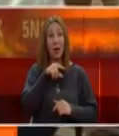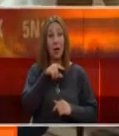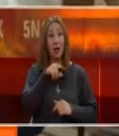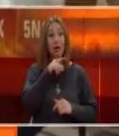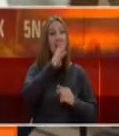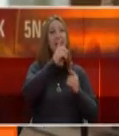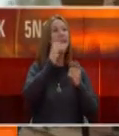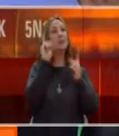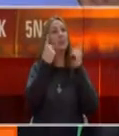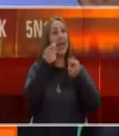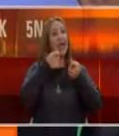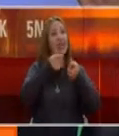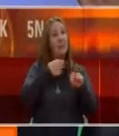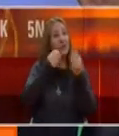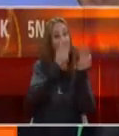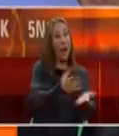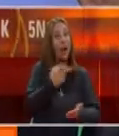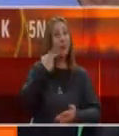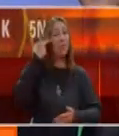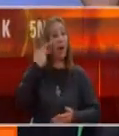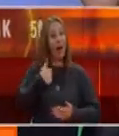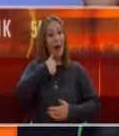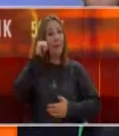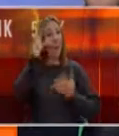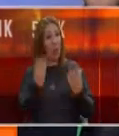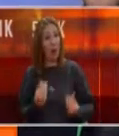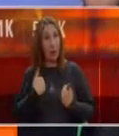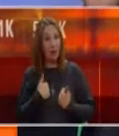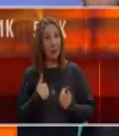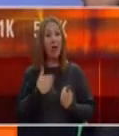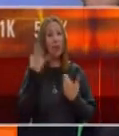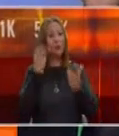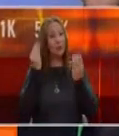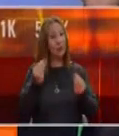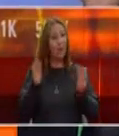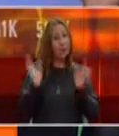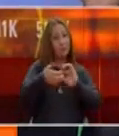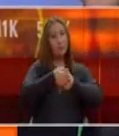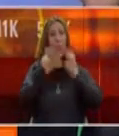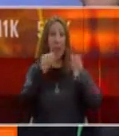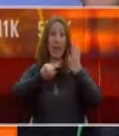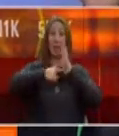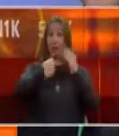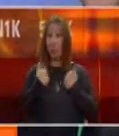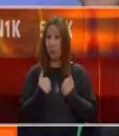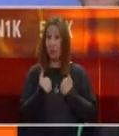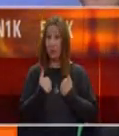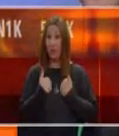kişisel gelişim eğitimleri vererek biz onların ablaları, abileri olarak en güzel şekilde rol model olmayı hedefliyoruz.